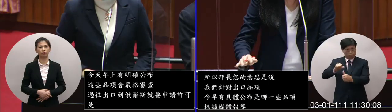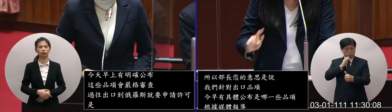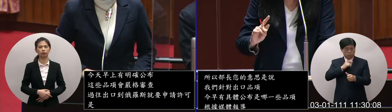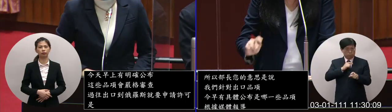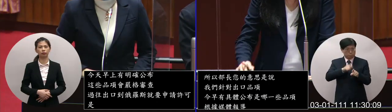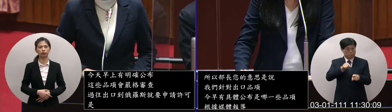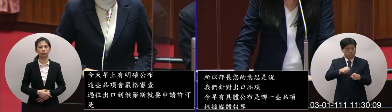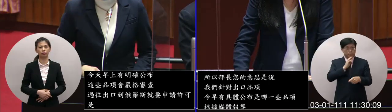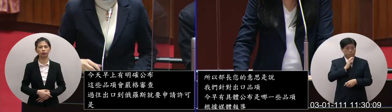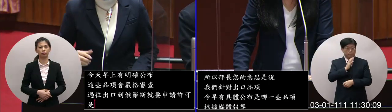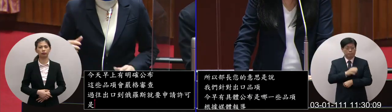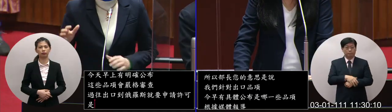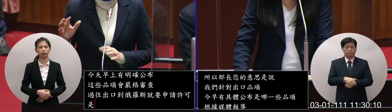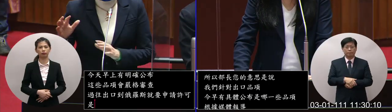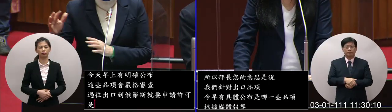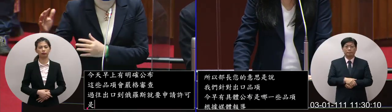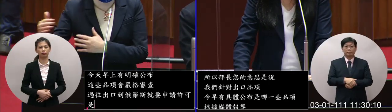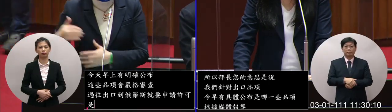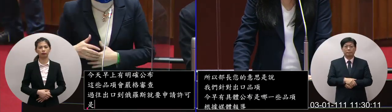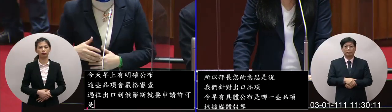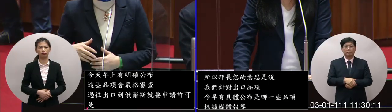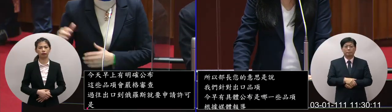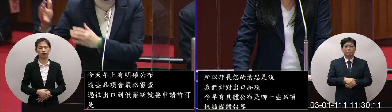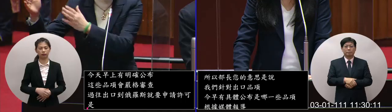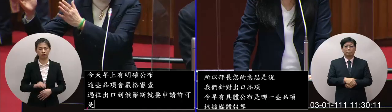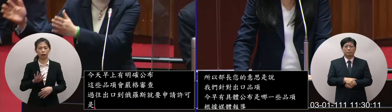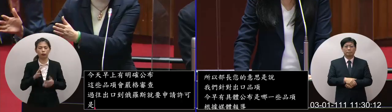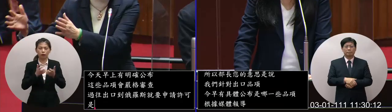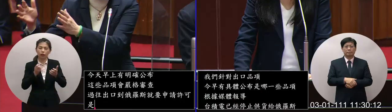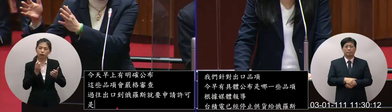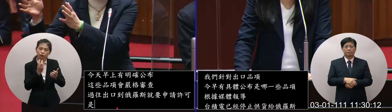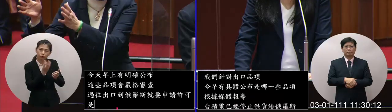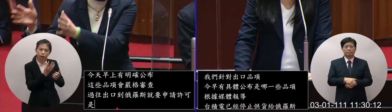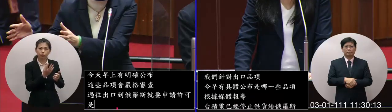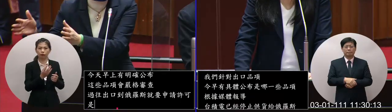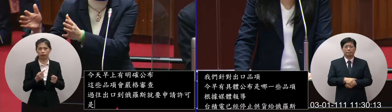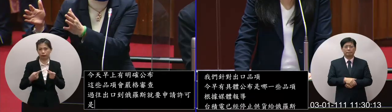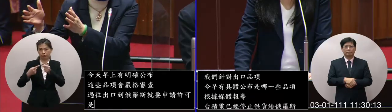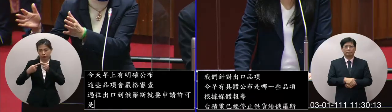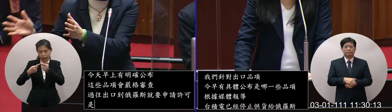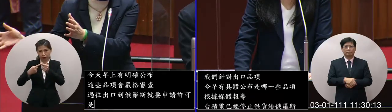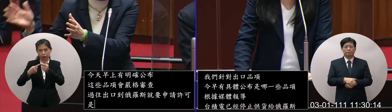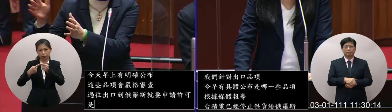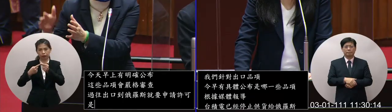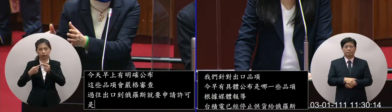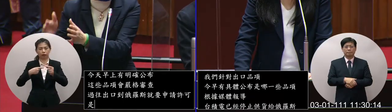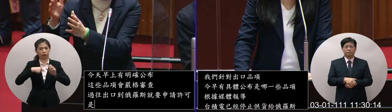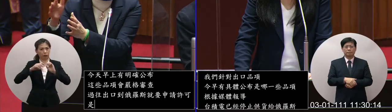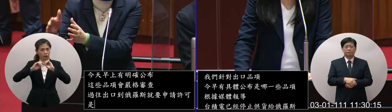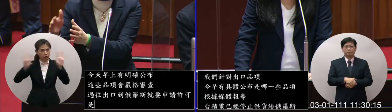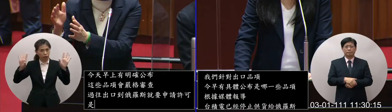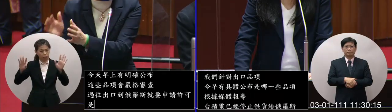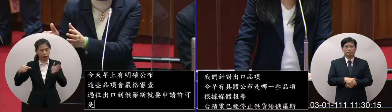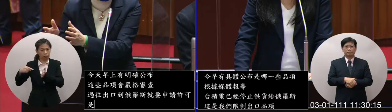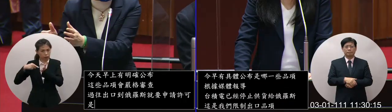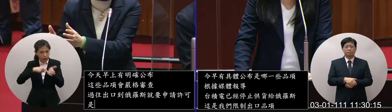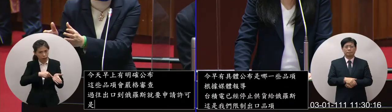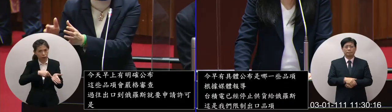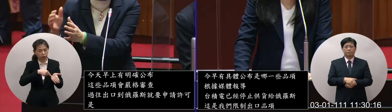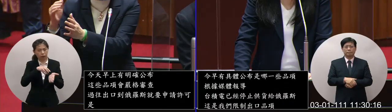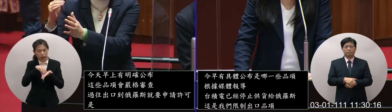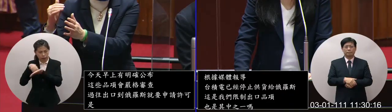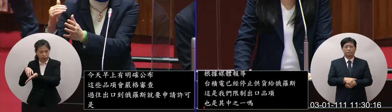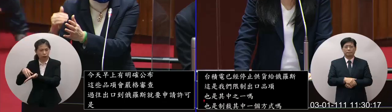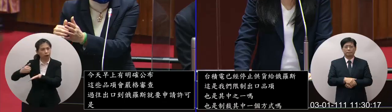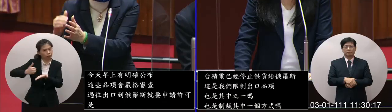含在内的其中一个方式是吗？ 几个部分哈，第一个我们那个公布会，他要申请许可才可以出口这一